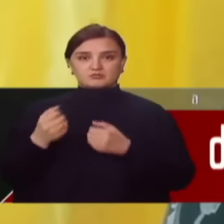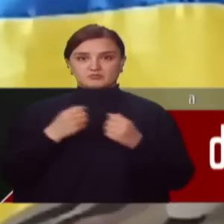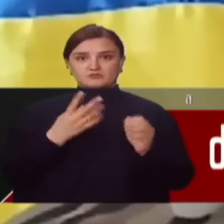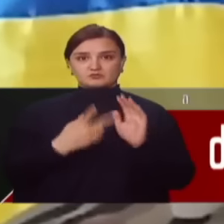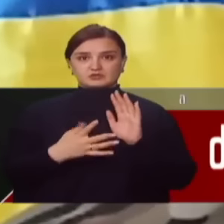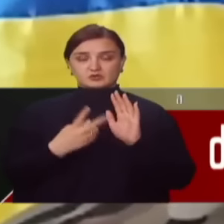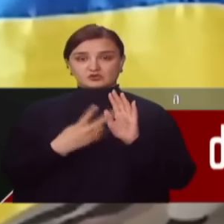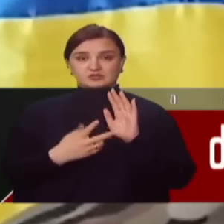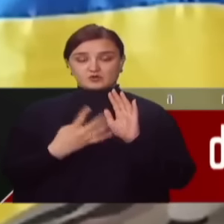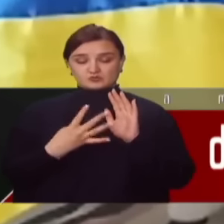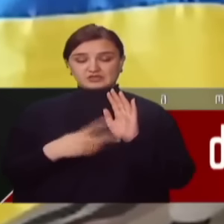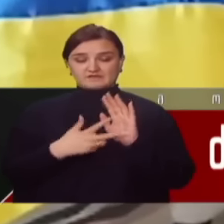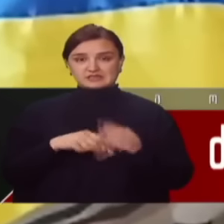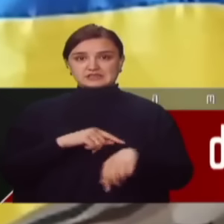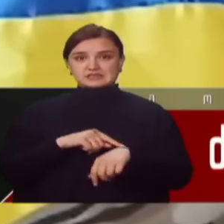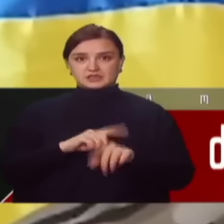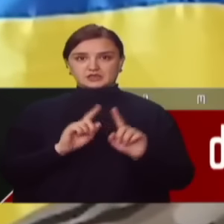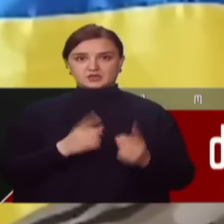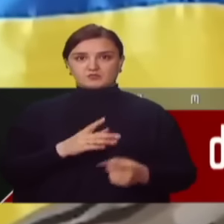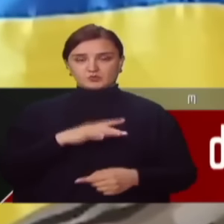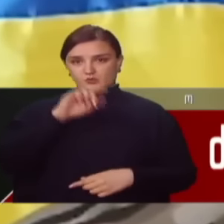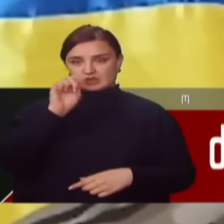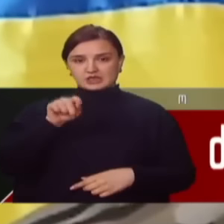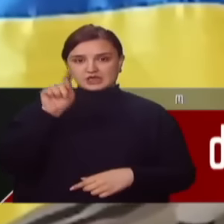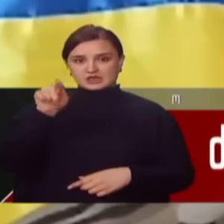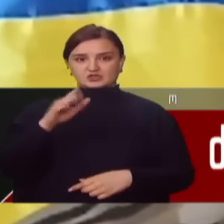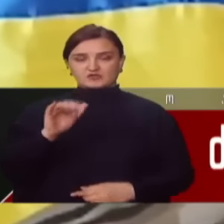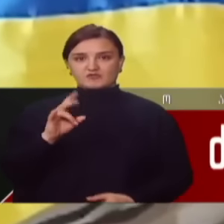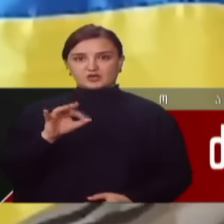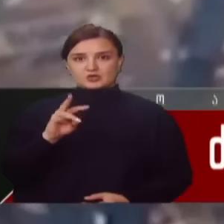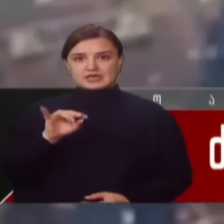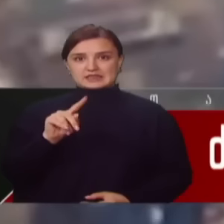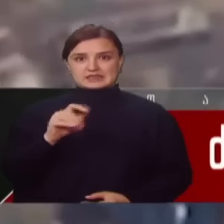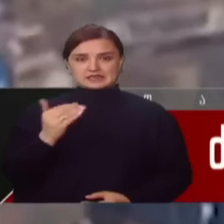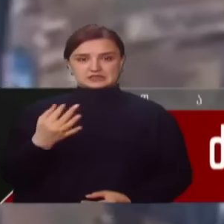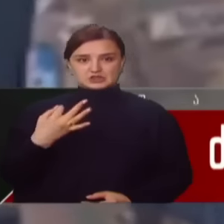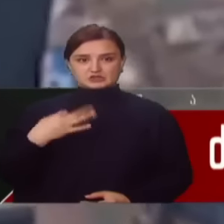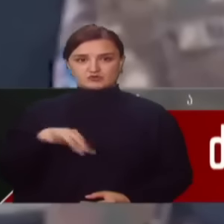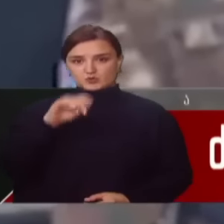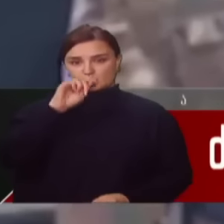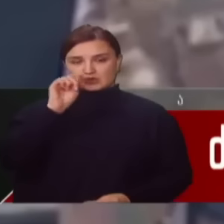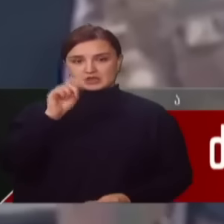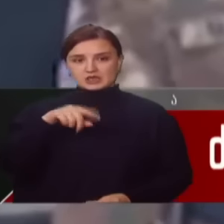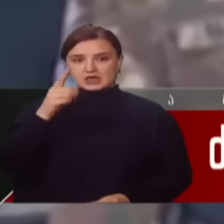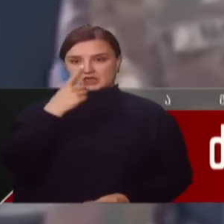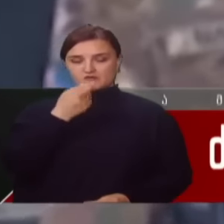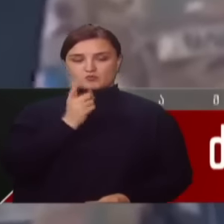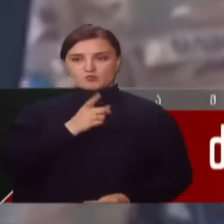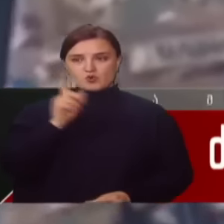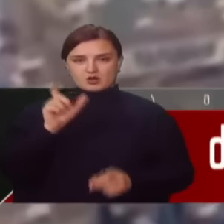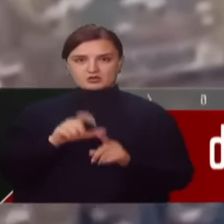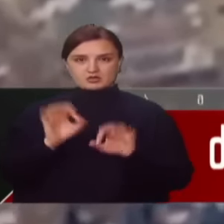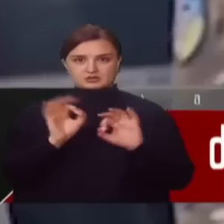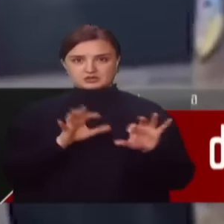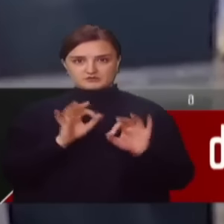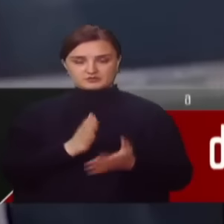48 საათი დაკავებული ხავდათ კიდევ ერთი უკრაინაში მებრძოლის, ვანო ნადირაძის შვილი, რასაც უკრაინიდან მუქარის შემცველი